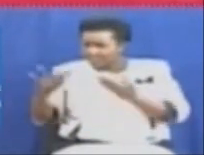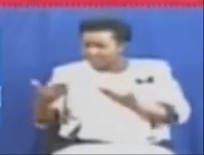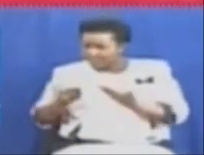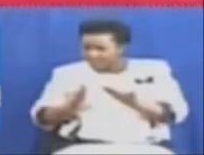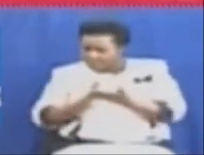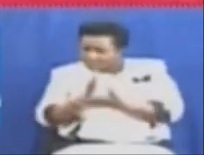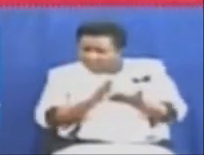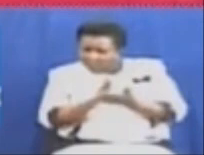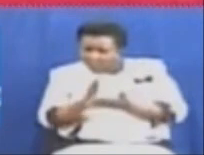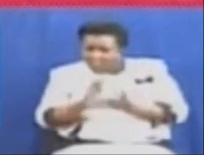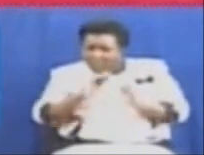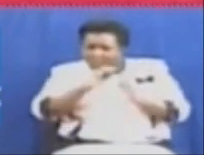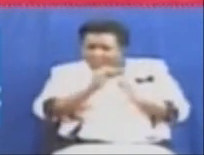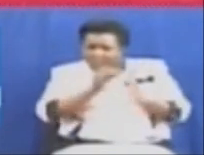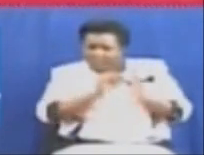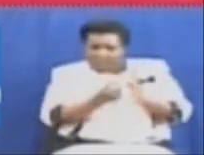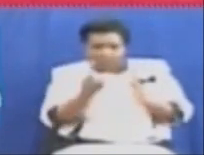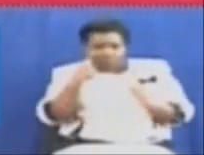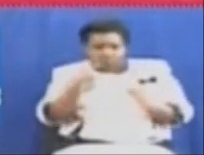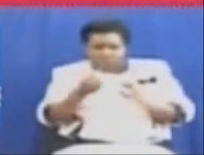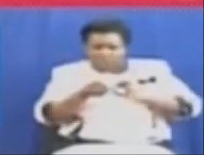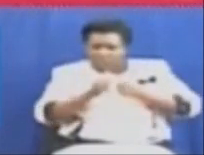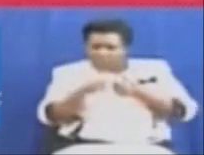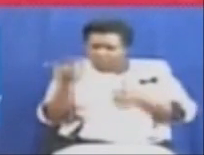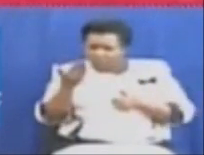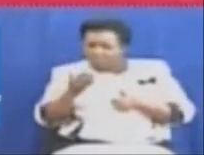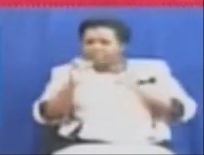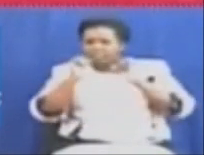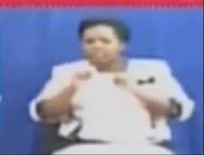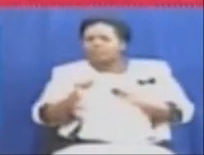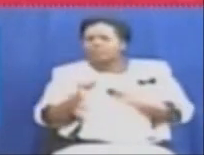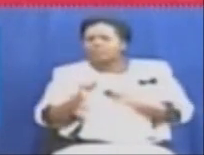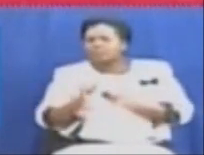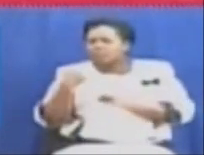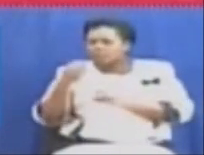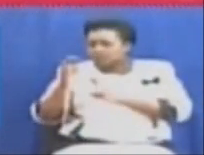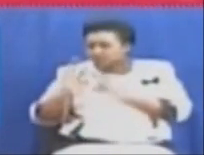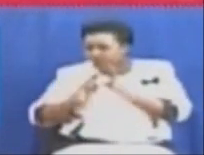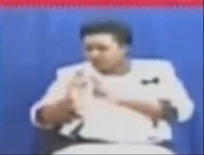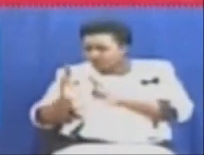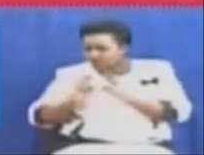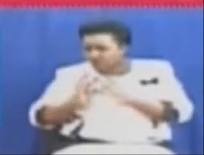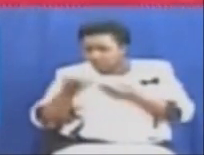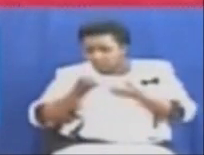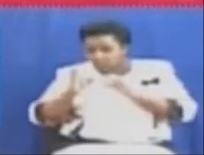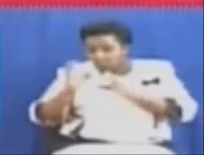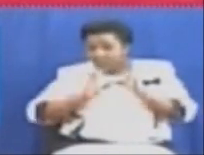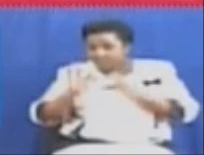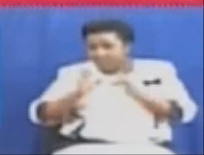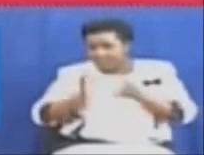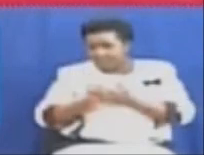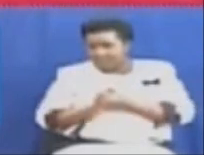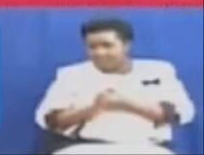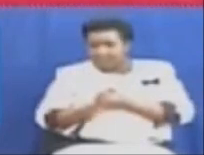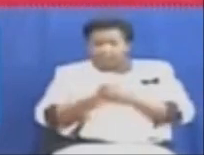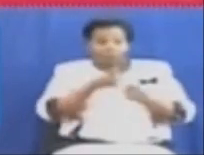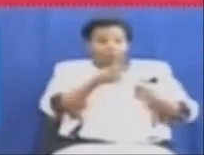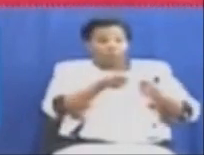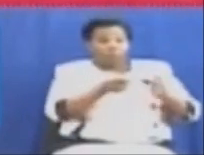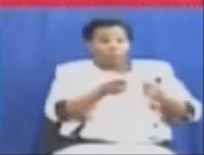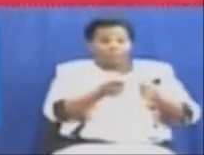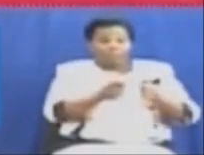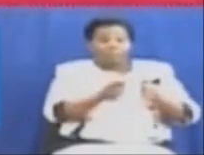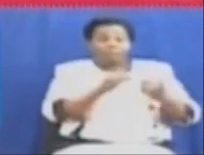wilaya kwenda kule juu, na Mheshimiwa mbunge ni diwani katika halmashauri yake. Na Mheshimiwa mwenyekiti, Mheshimiwa Naibu Spika, ni kwamba mabaraza haya hata baada